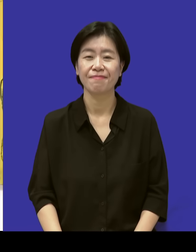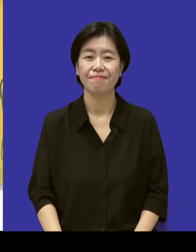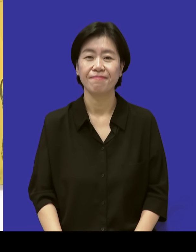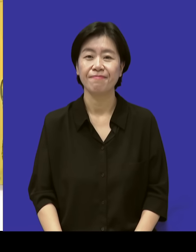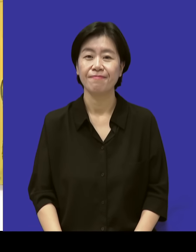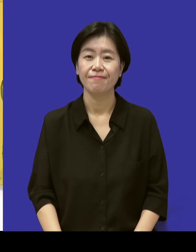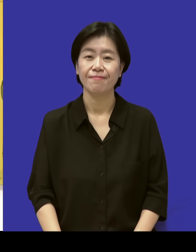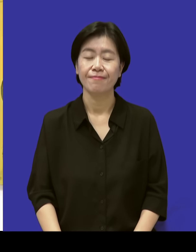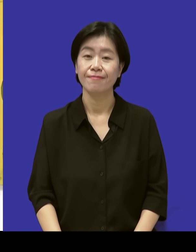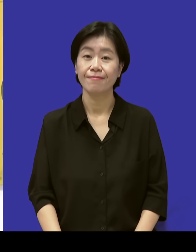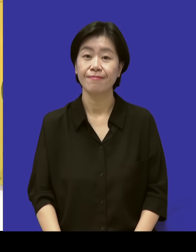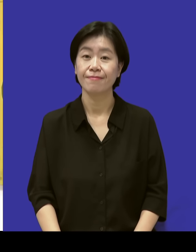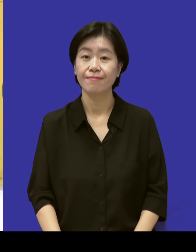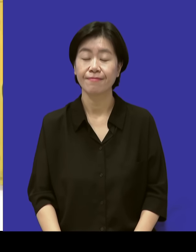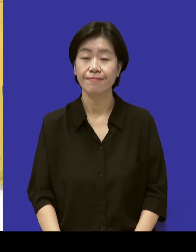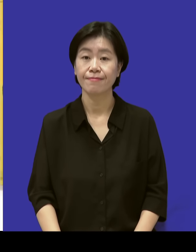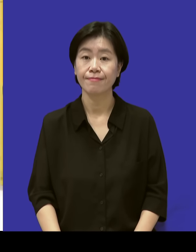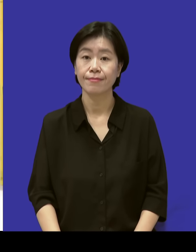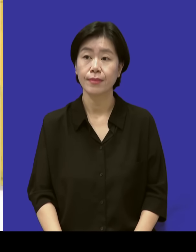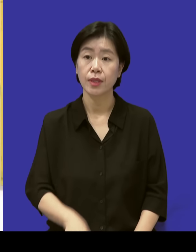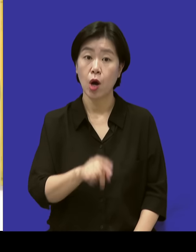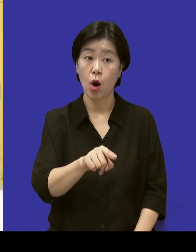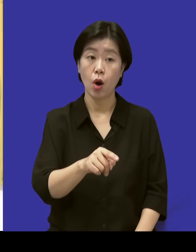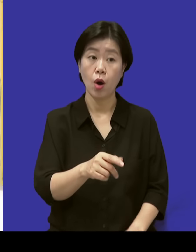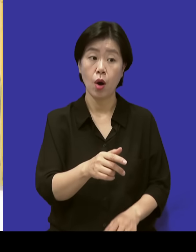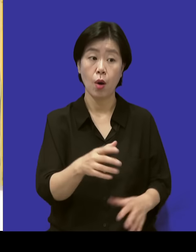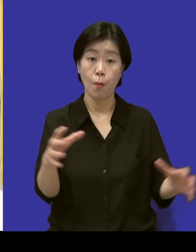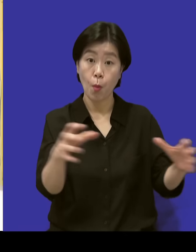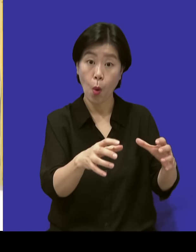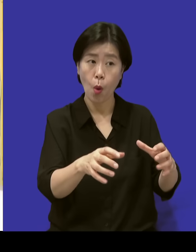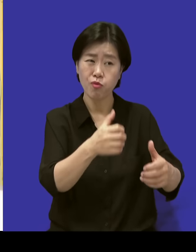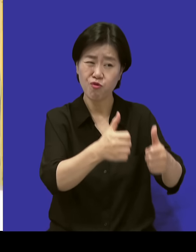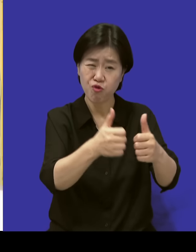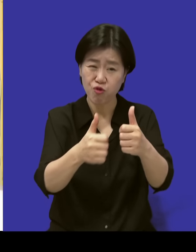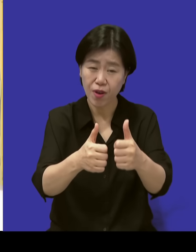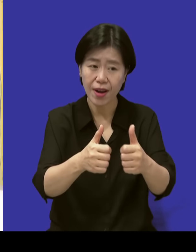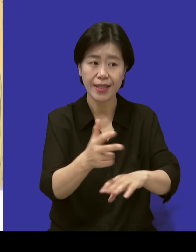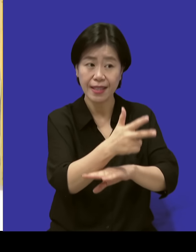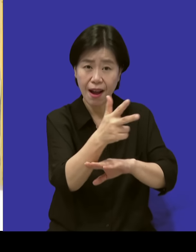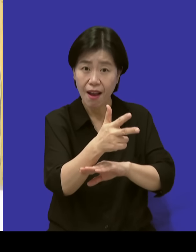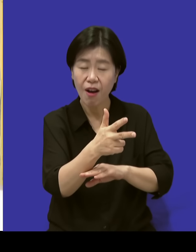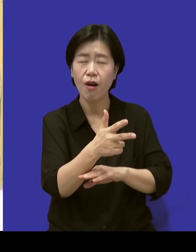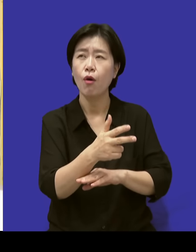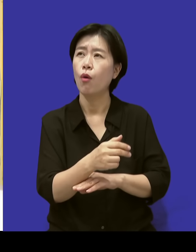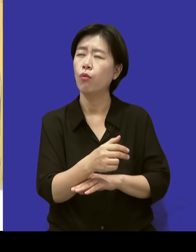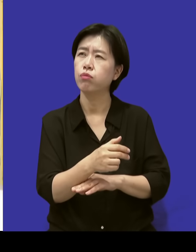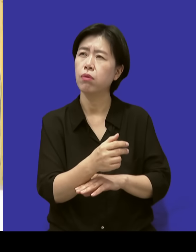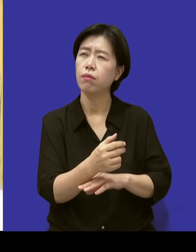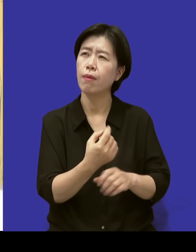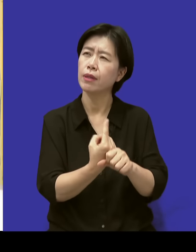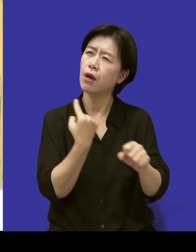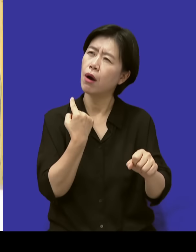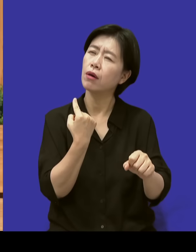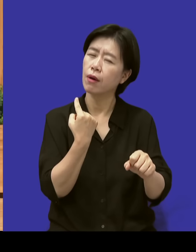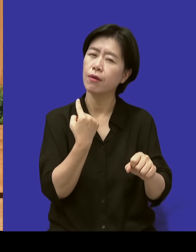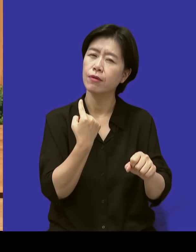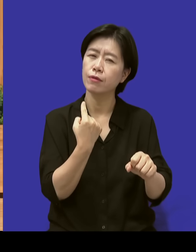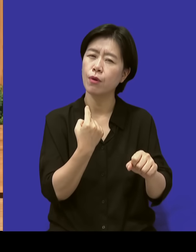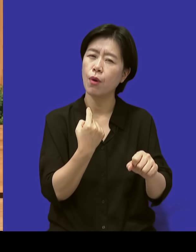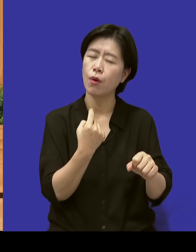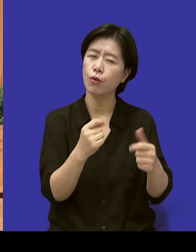이제 이게 작년 6월 달에 촬영을 했는데 네. 올해 1월 달에 그렇죠. 방송을 했거든요. 예. 제가 잊고